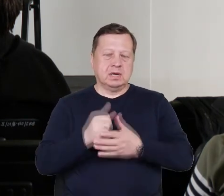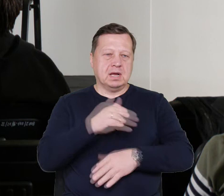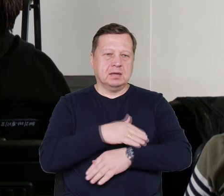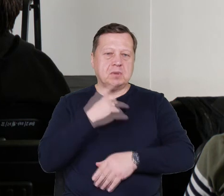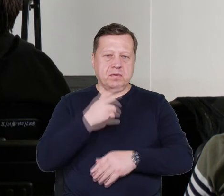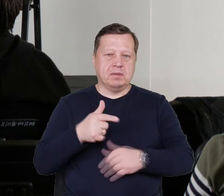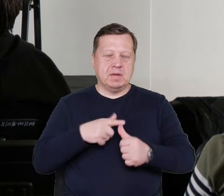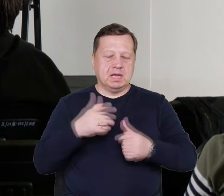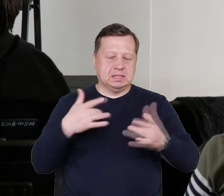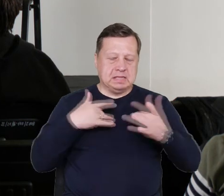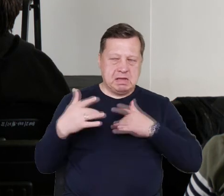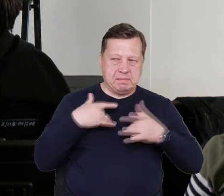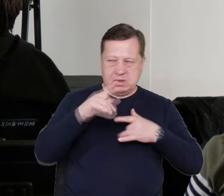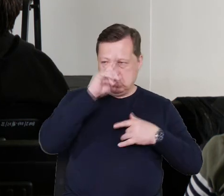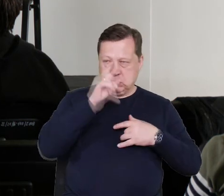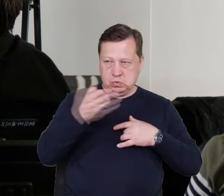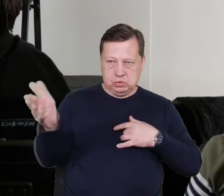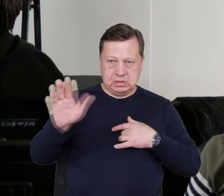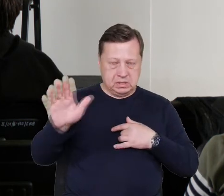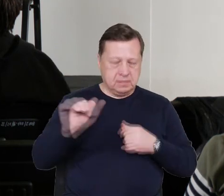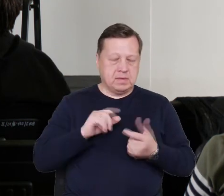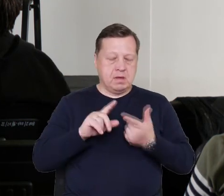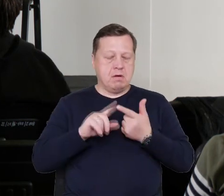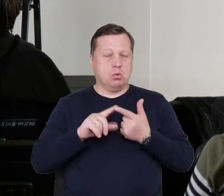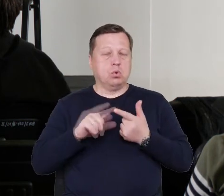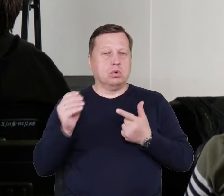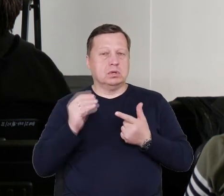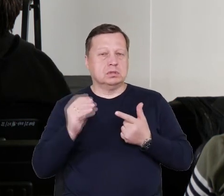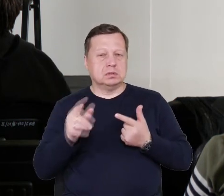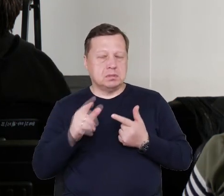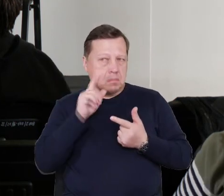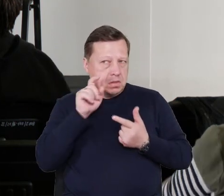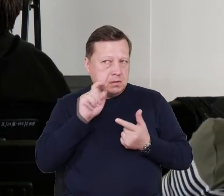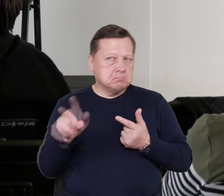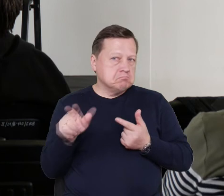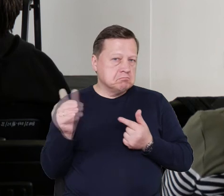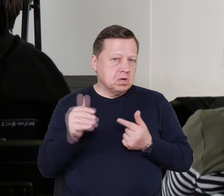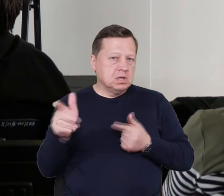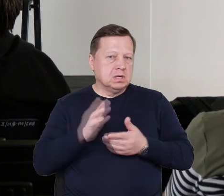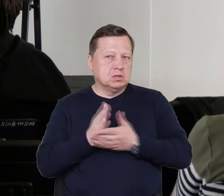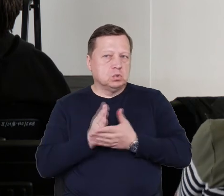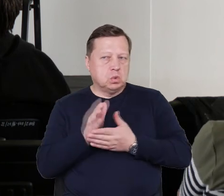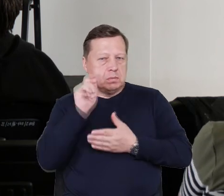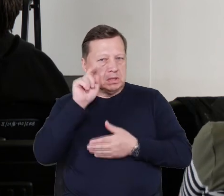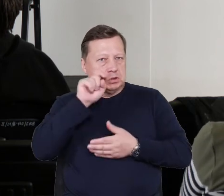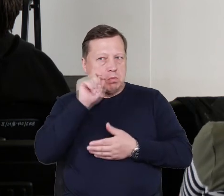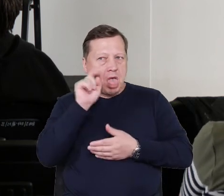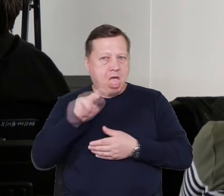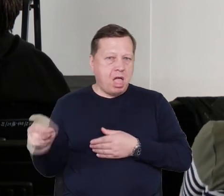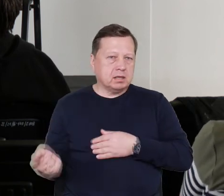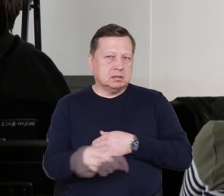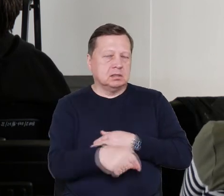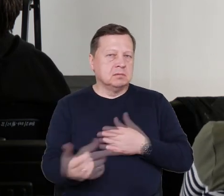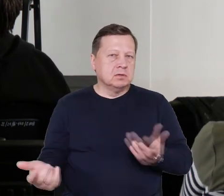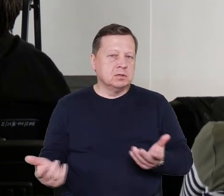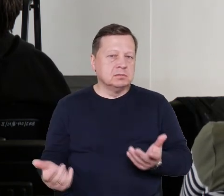z jednej strony mamy cierpienie poszczególnych osób z drugiej mamy podejrzenie że za tym stoją służby obcego wywiadu który próbuje do tego